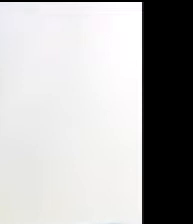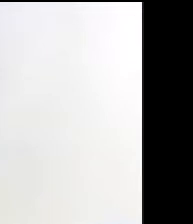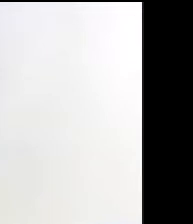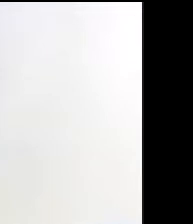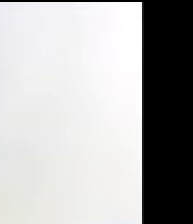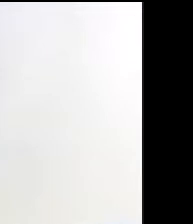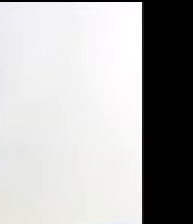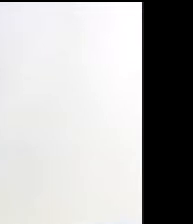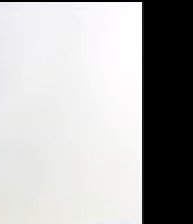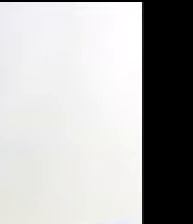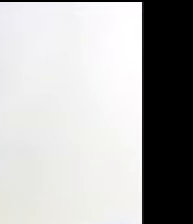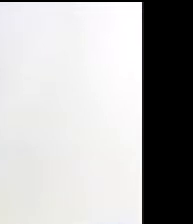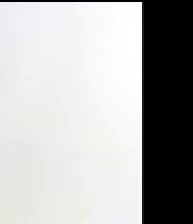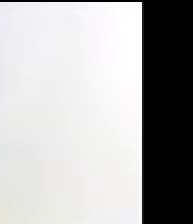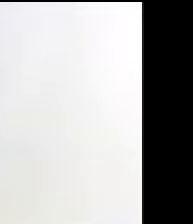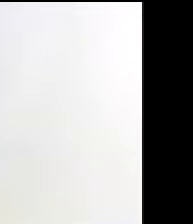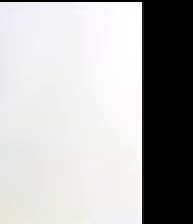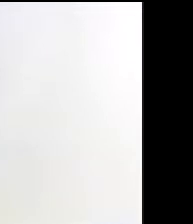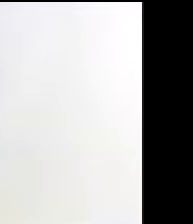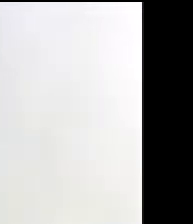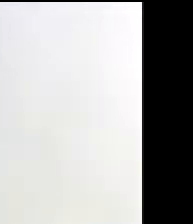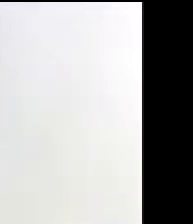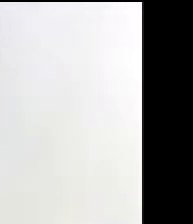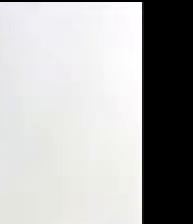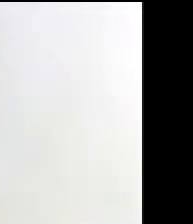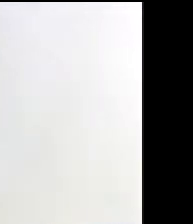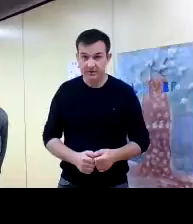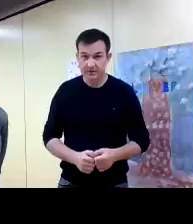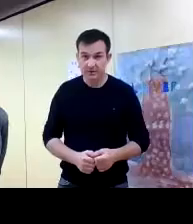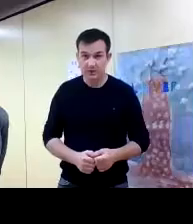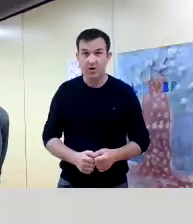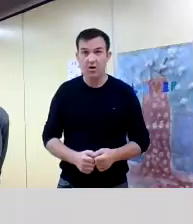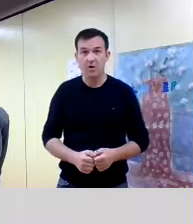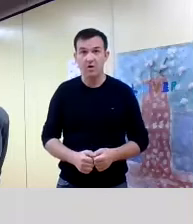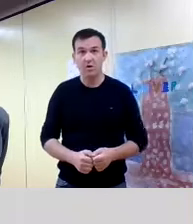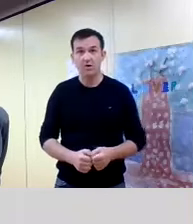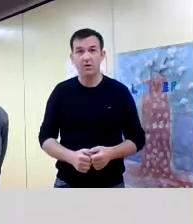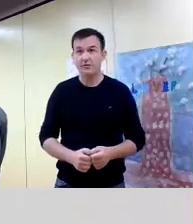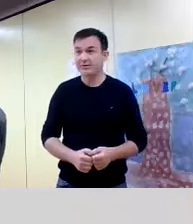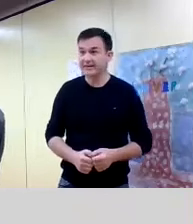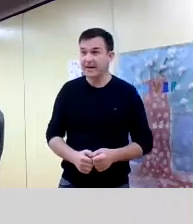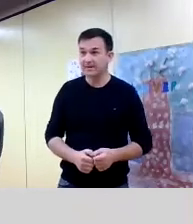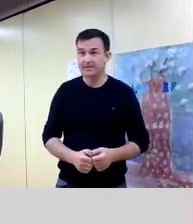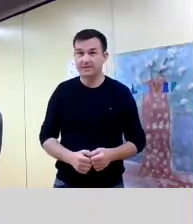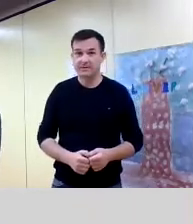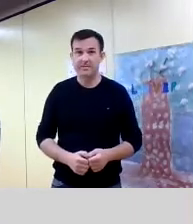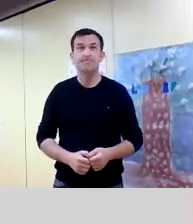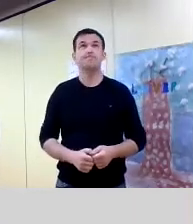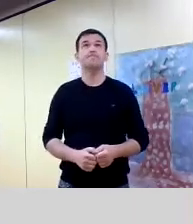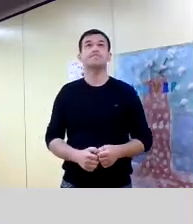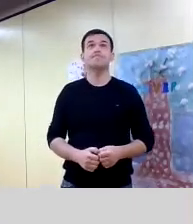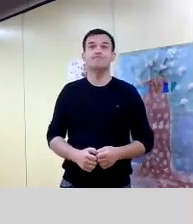C'est quoi les révisions? Alors, les révisions, ce sont les activités de la journée. Tu te rappelles le The matin? daily habits.